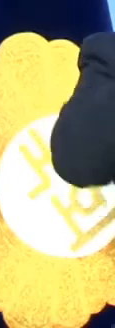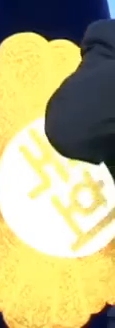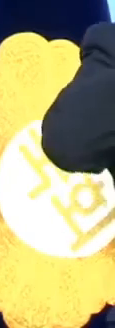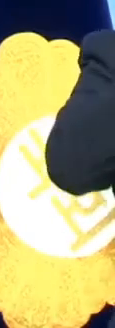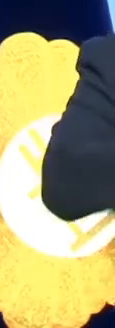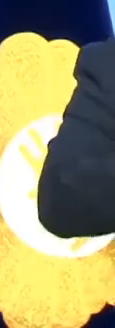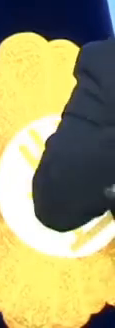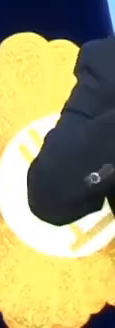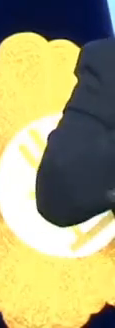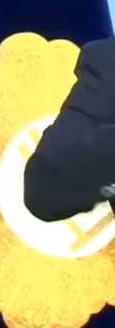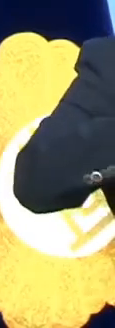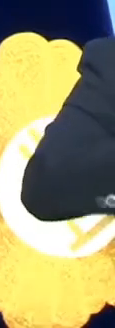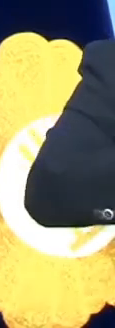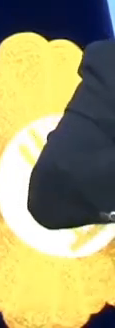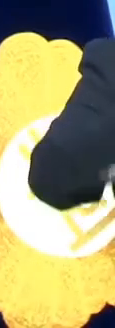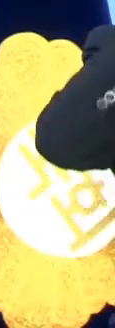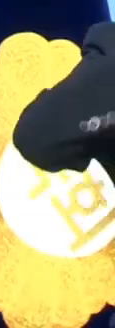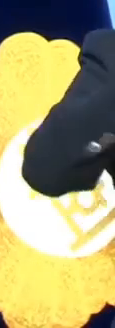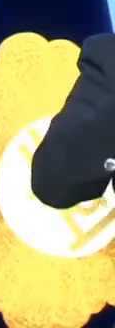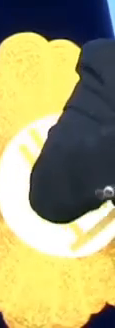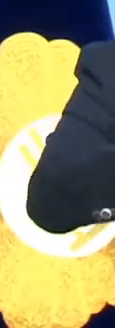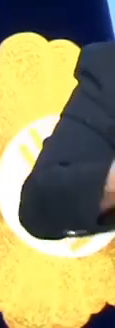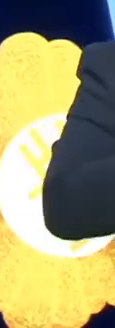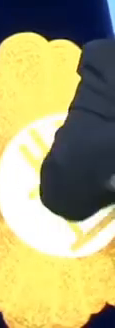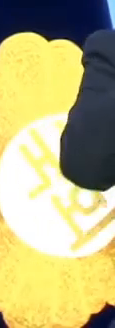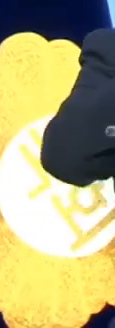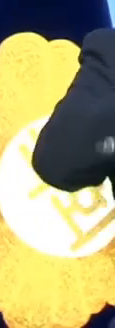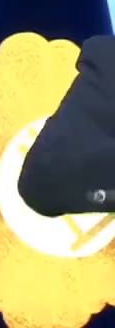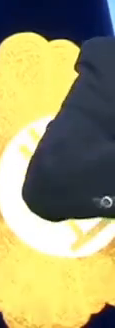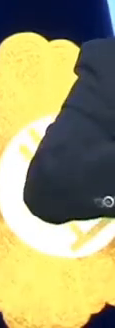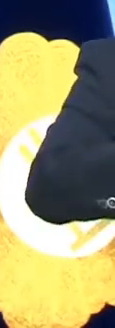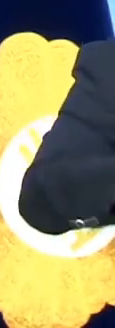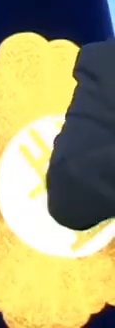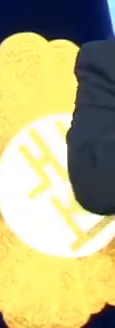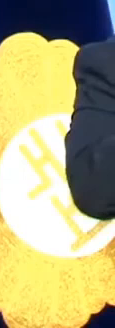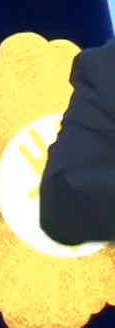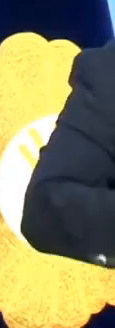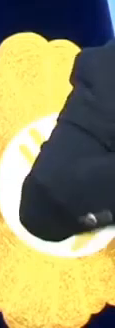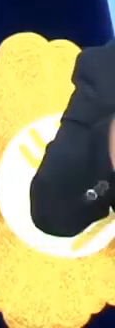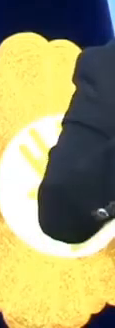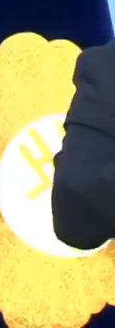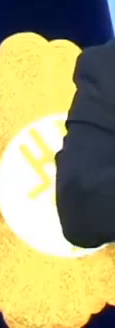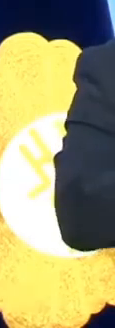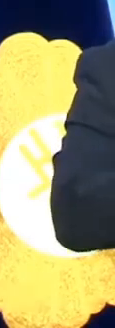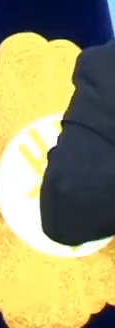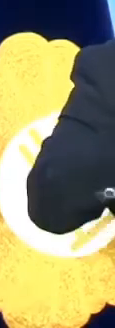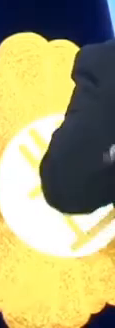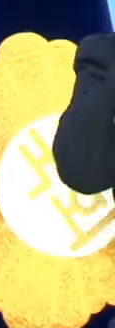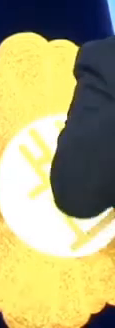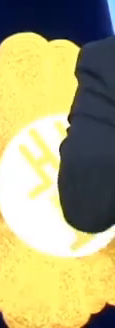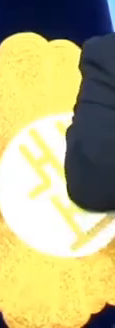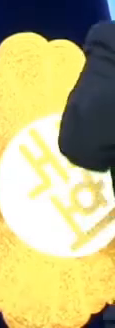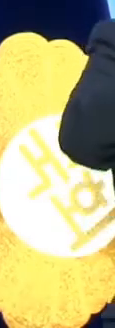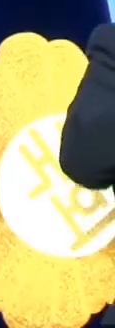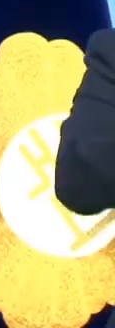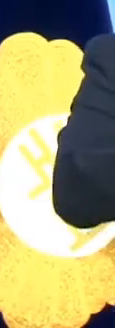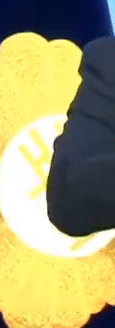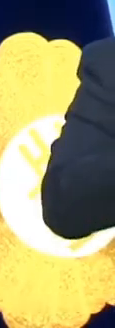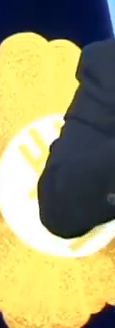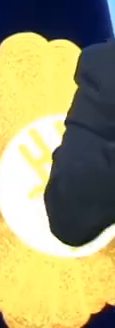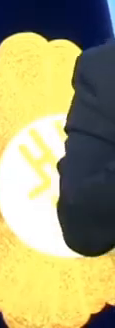어리지 부실 급식 등이 사회적 해결 과제로 지속적으로 되도 되게 따라서 아이돌봄 지원 뭐